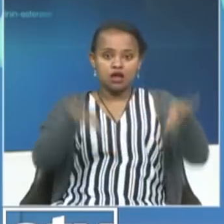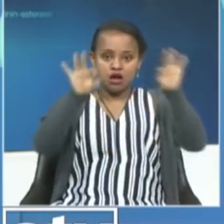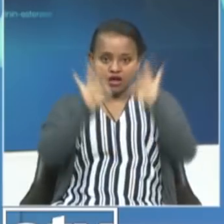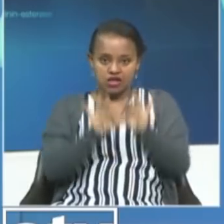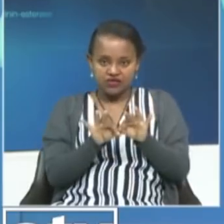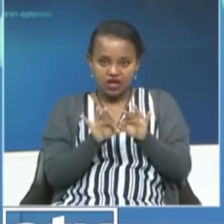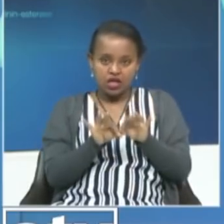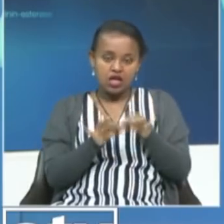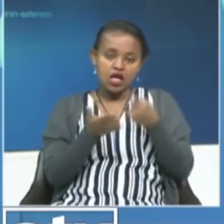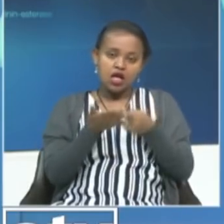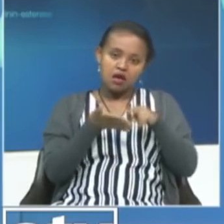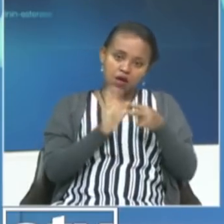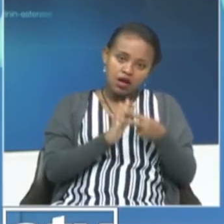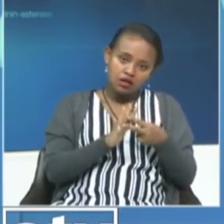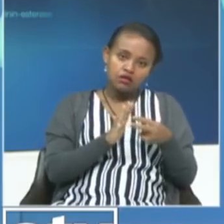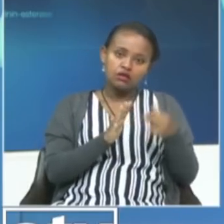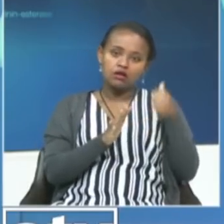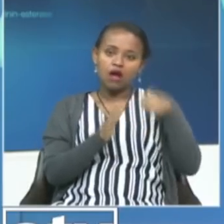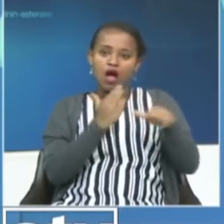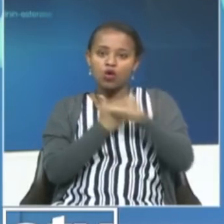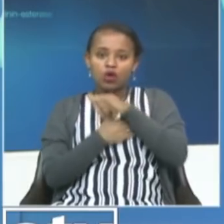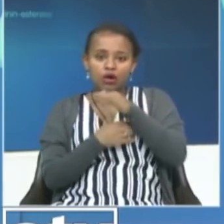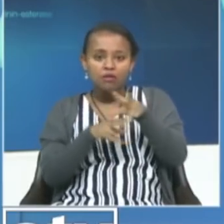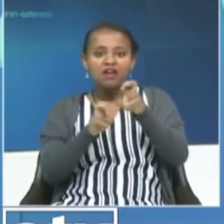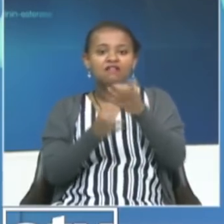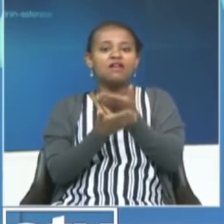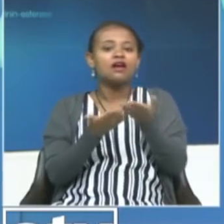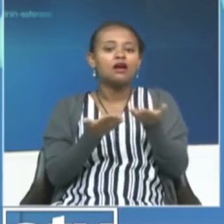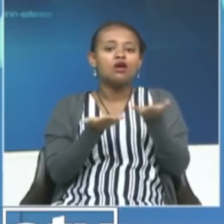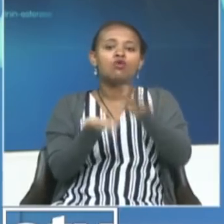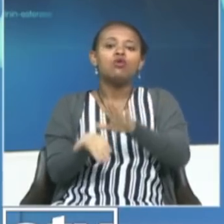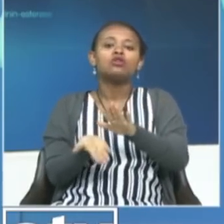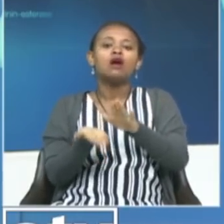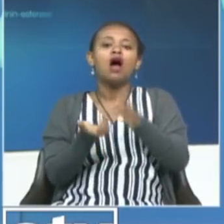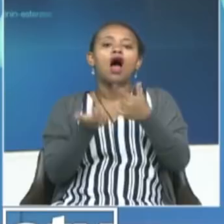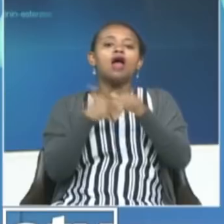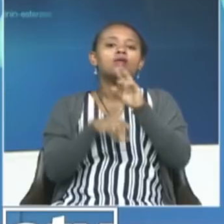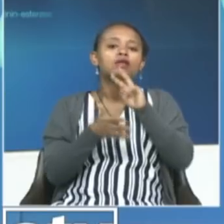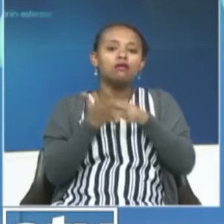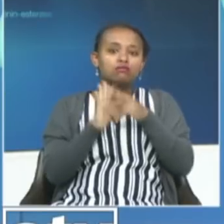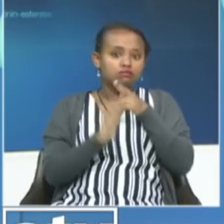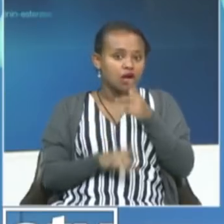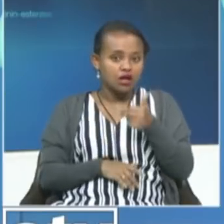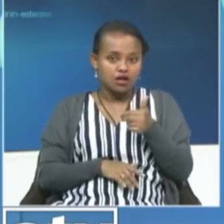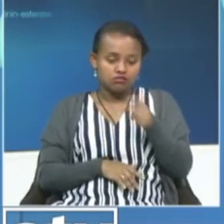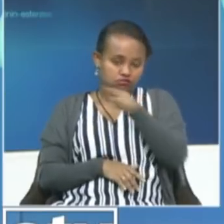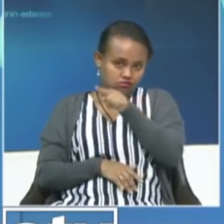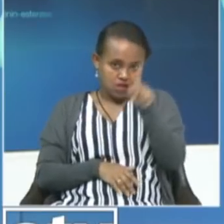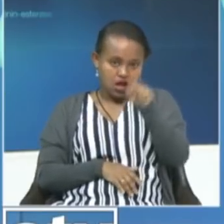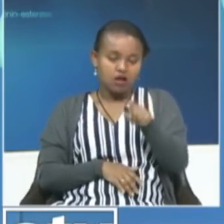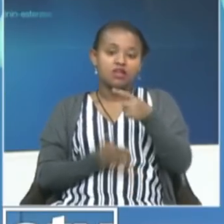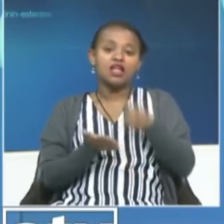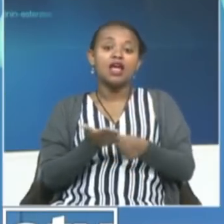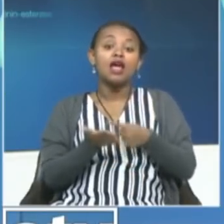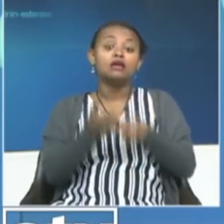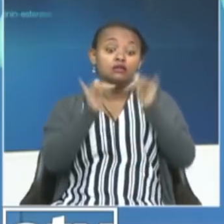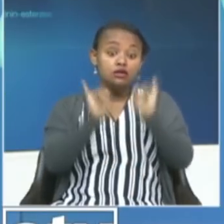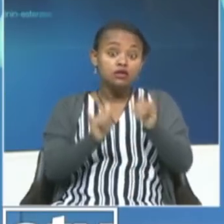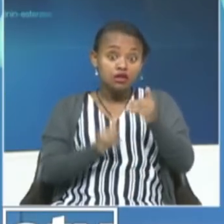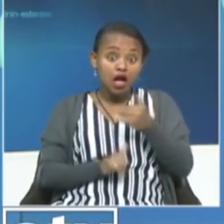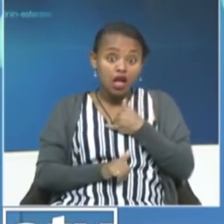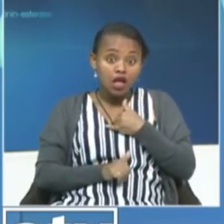ሌላው አይታመም፣ ሌላው አይጎዳም፣ ይከፋ ነገር አይመጣም፣ ሞት አይመጣም ማለት እንዳይደለ በደንብ መሰመር አለበት። ይሄ እንዲህ